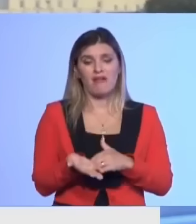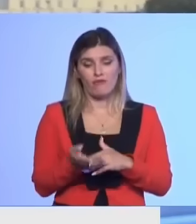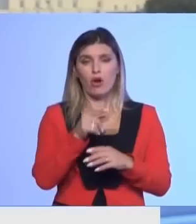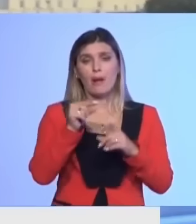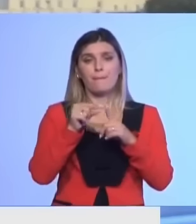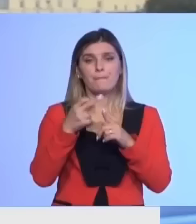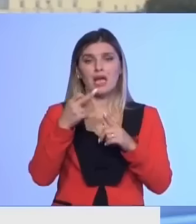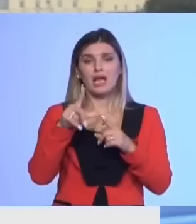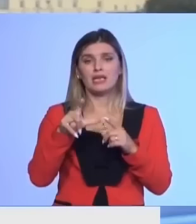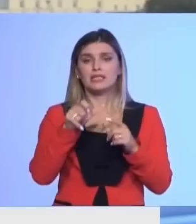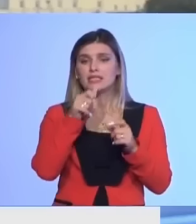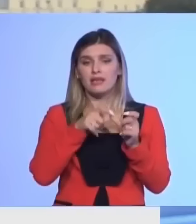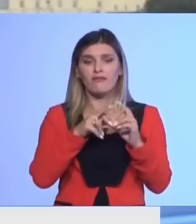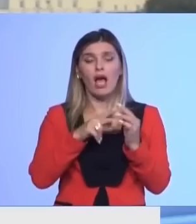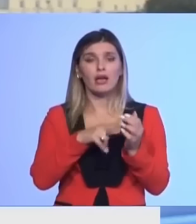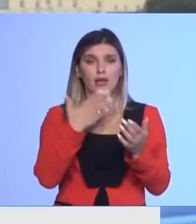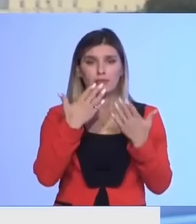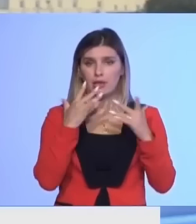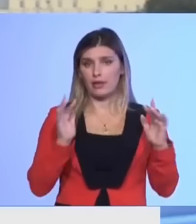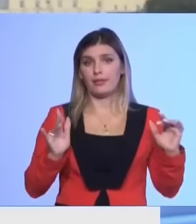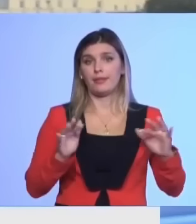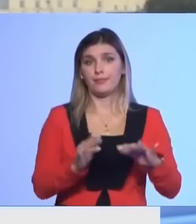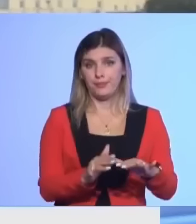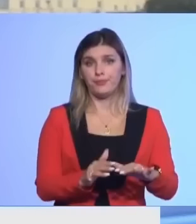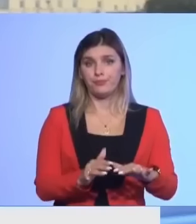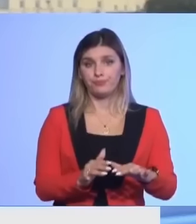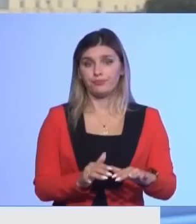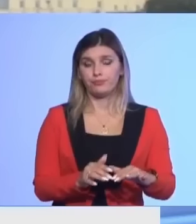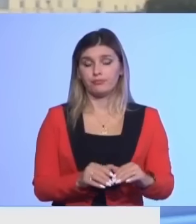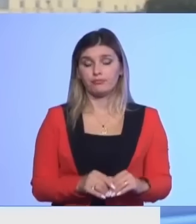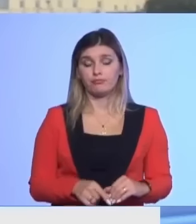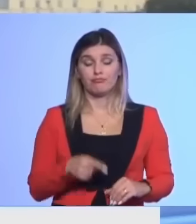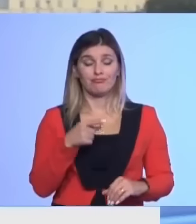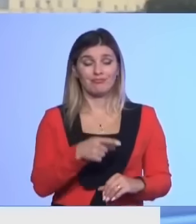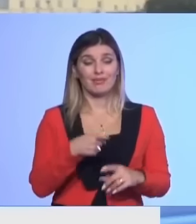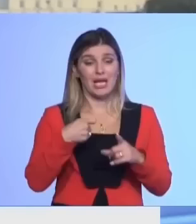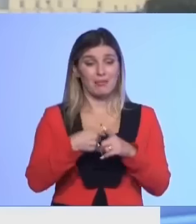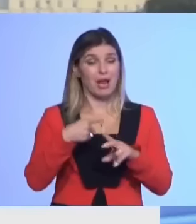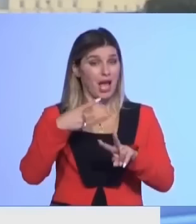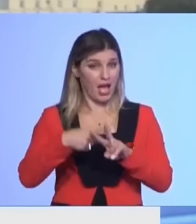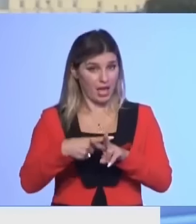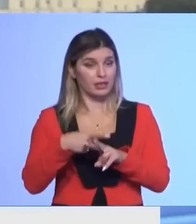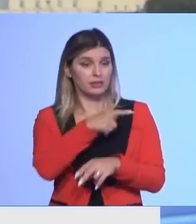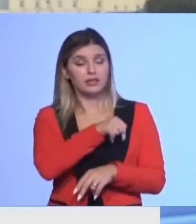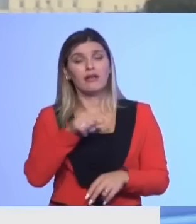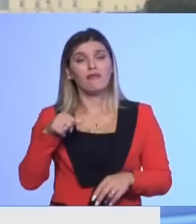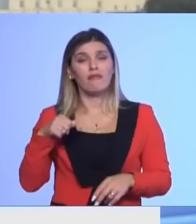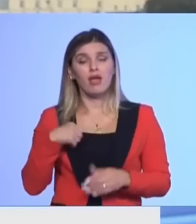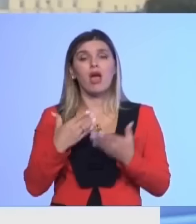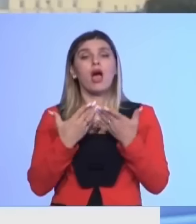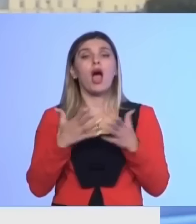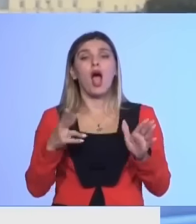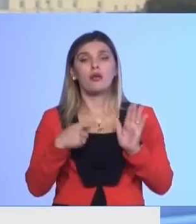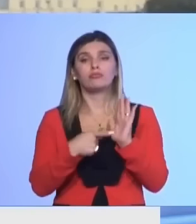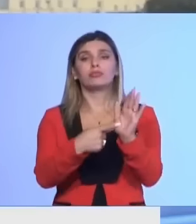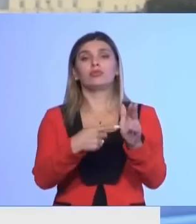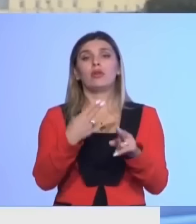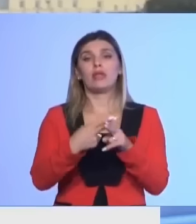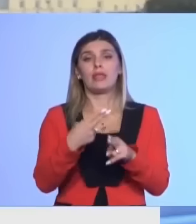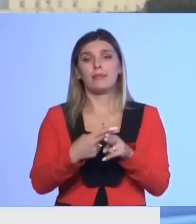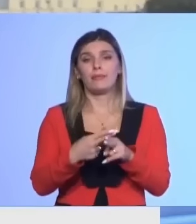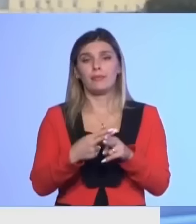Pennsylvania. Njoftimi u bë një ditë pasi zonja Harris vetë siguroi zyrtarisht emrimin si kandidate demokrate për